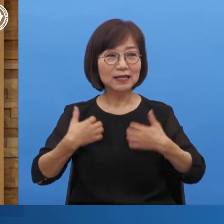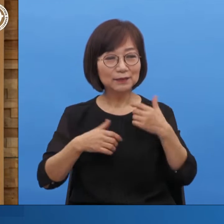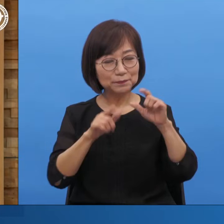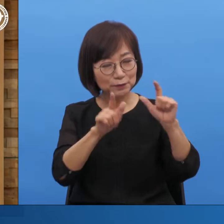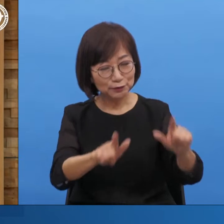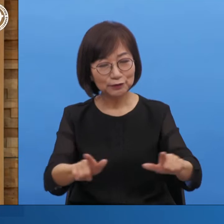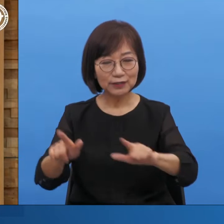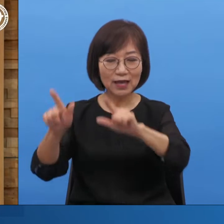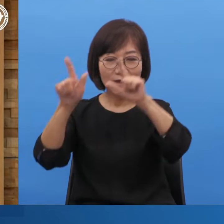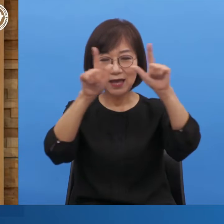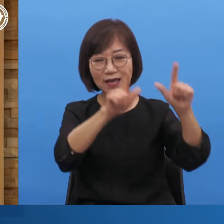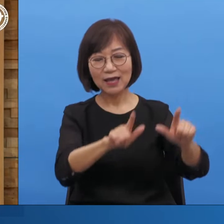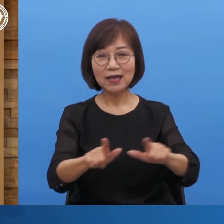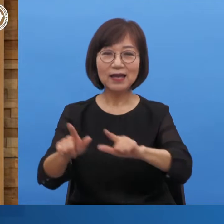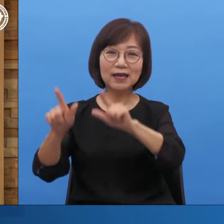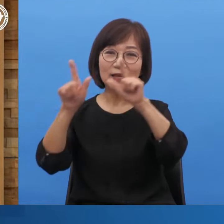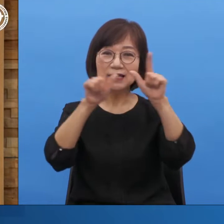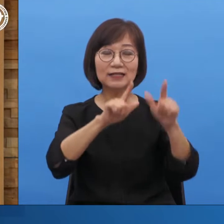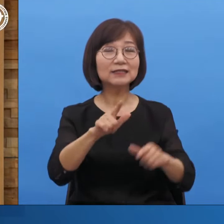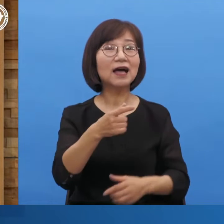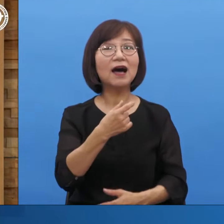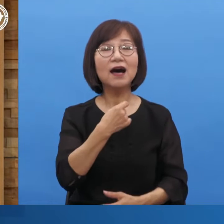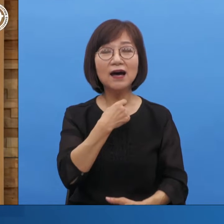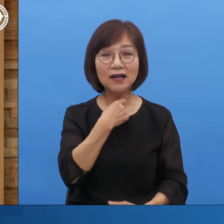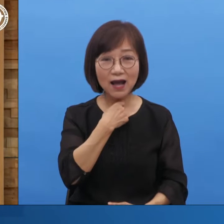늘 기쁘게